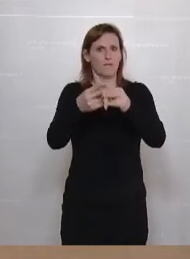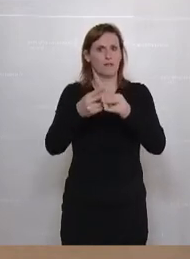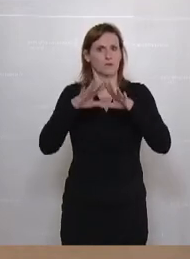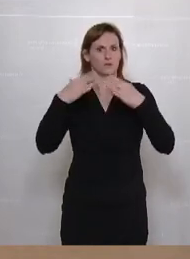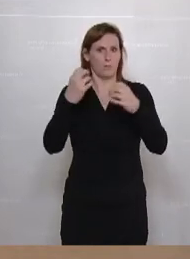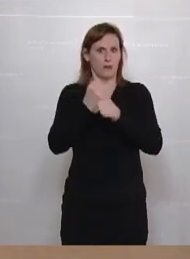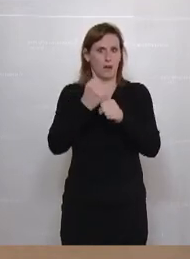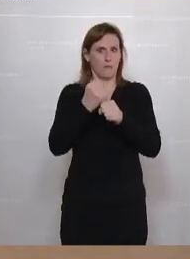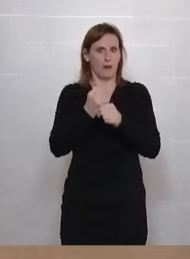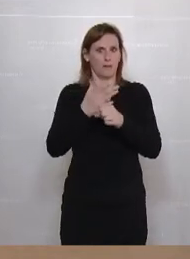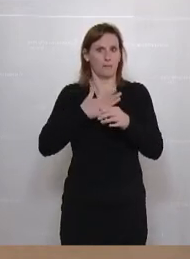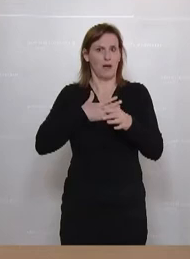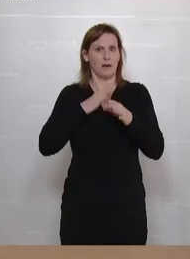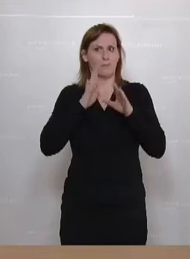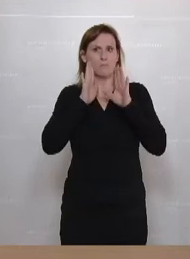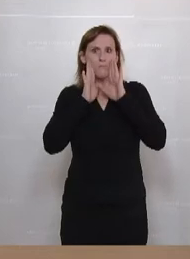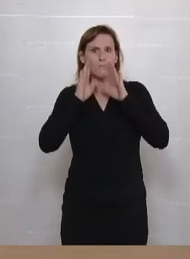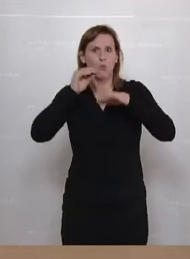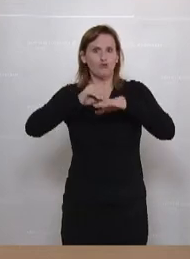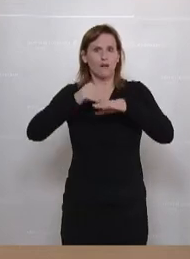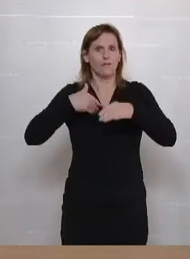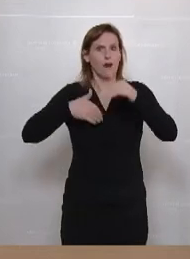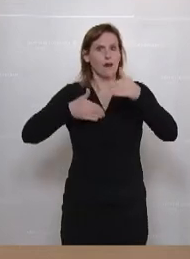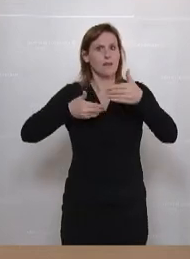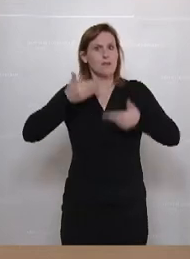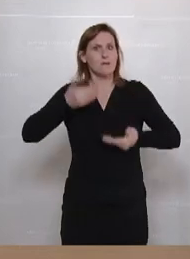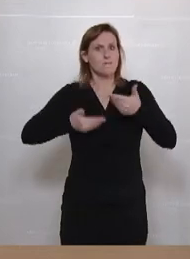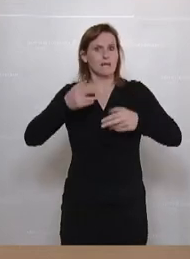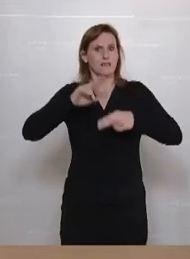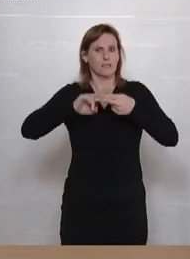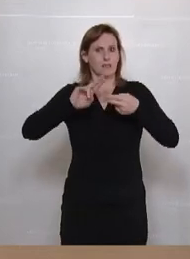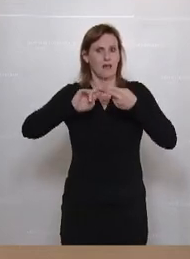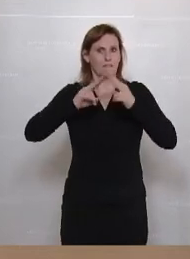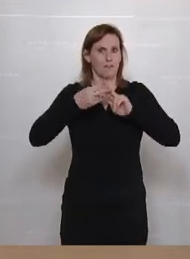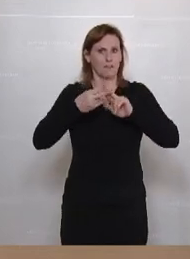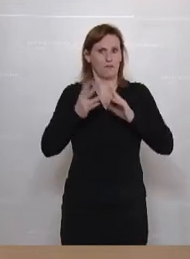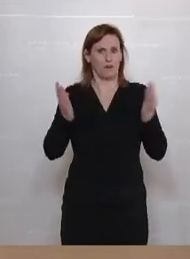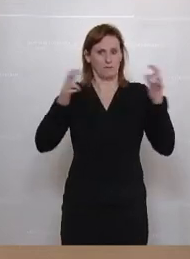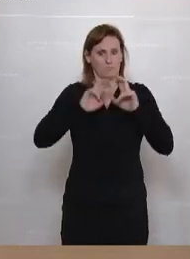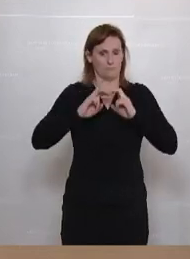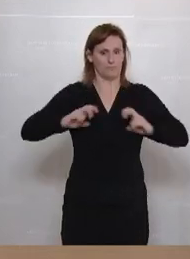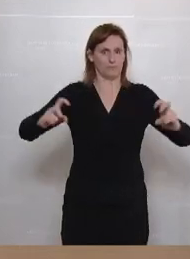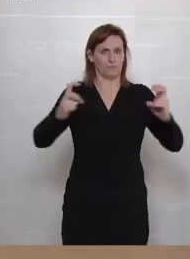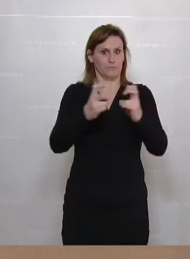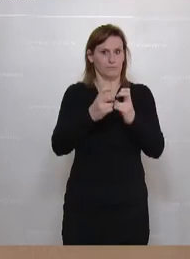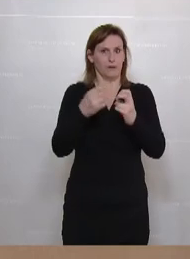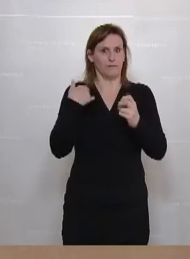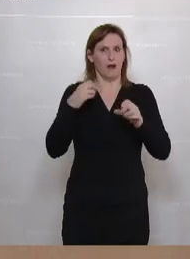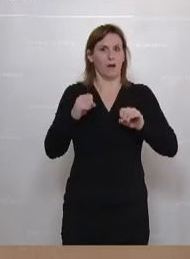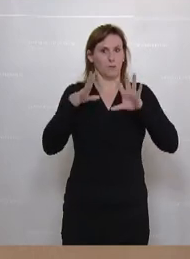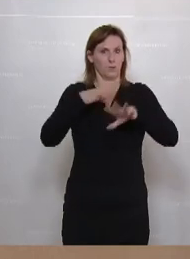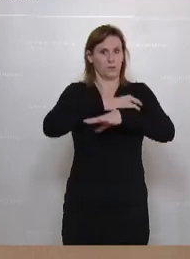meine Kernbotschaft beim Ministertreffen der internationalen Sahel-Koalition. Österreich ist der Mitglied. Die Konferenz hat am 19.